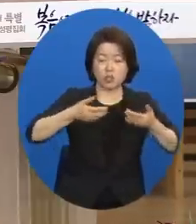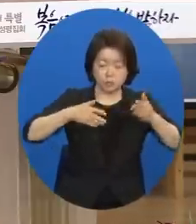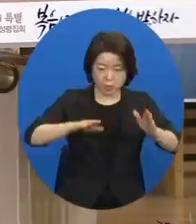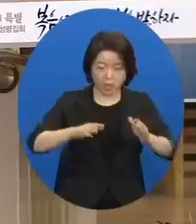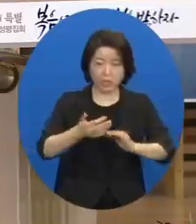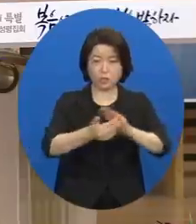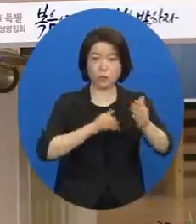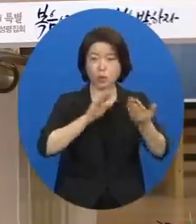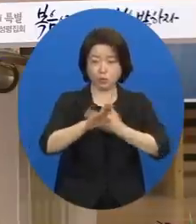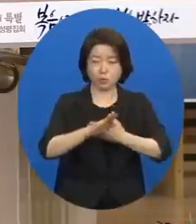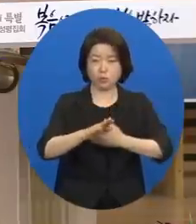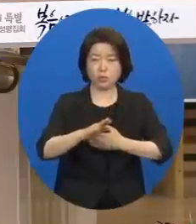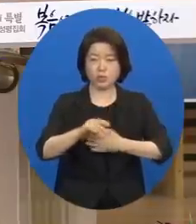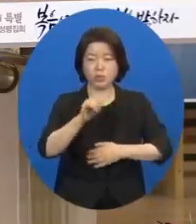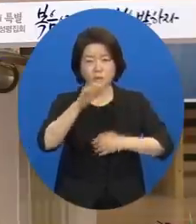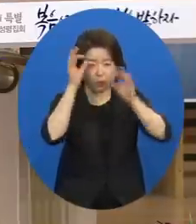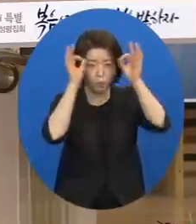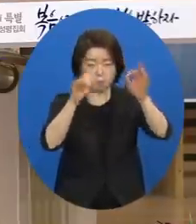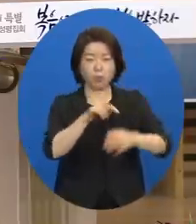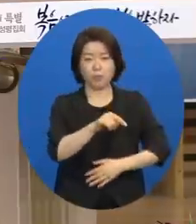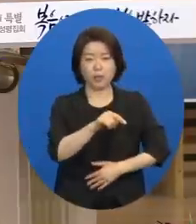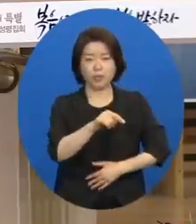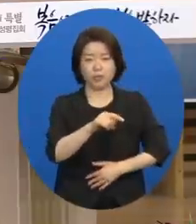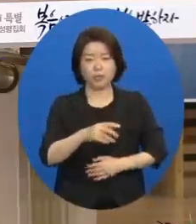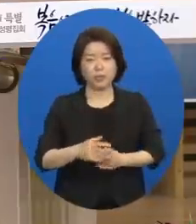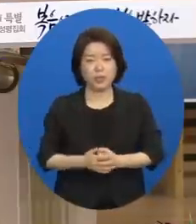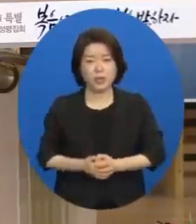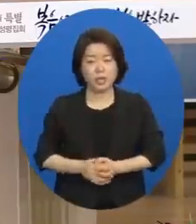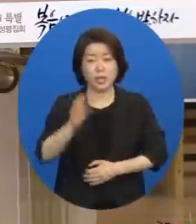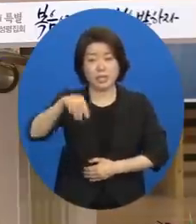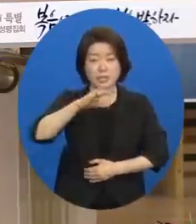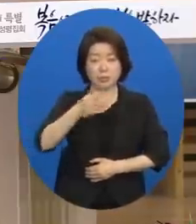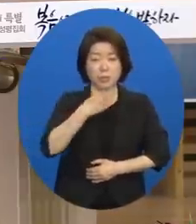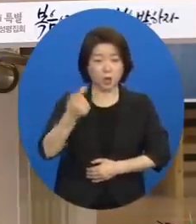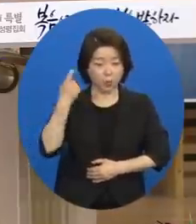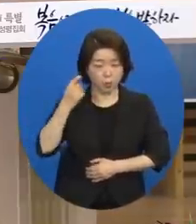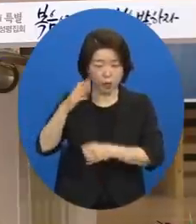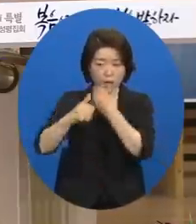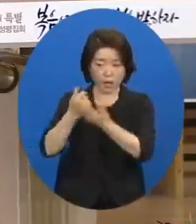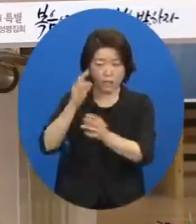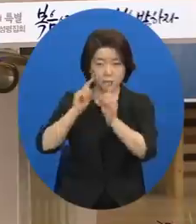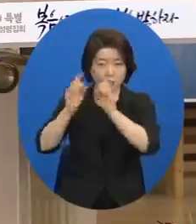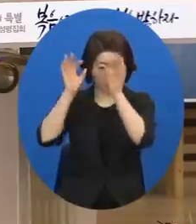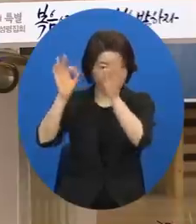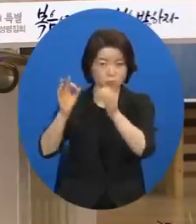개신교 특히나 이 복음주의적인 십자가 복음 살아계신 하나님의 말씀을